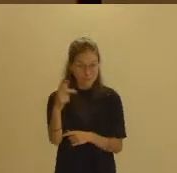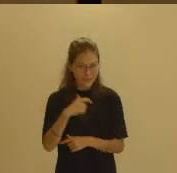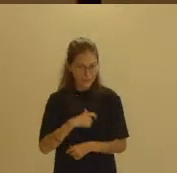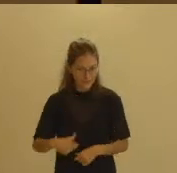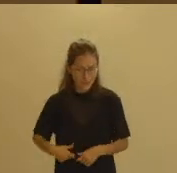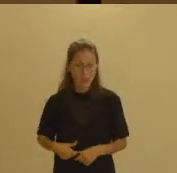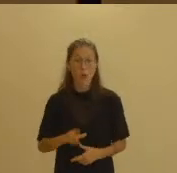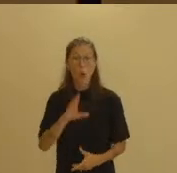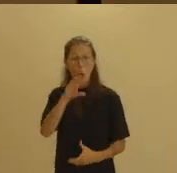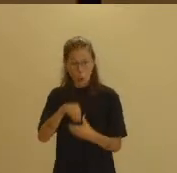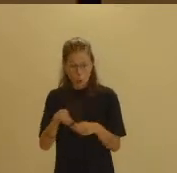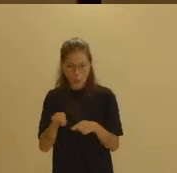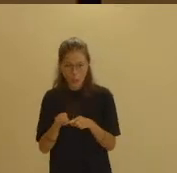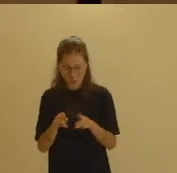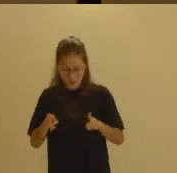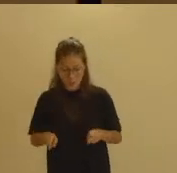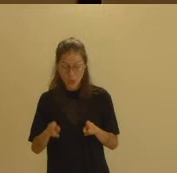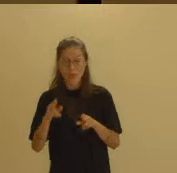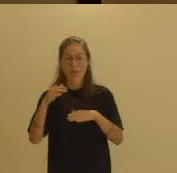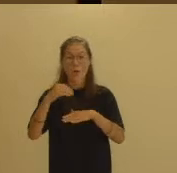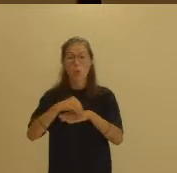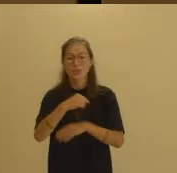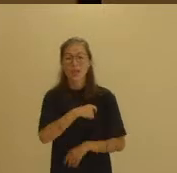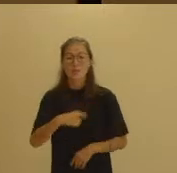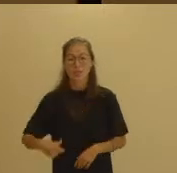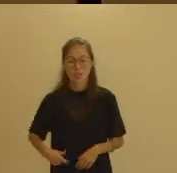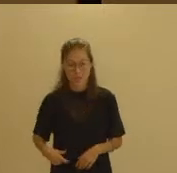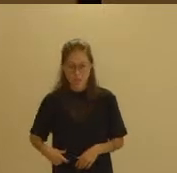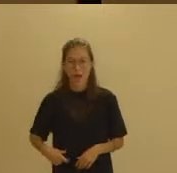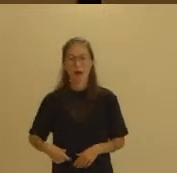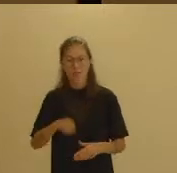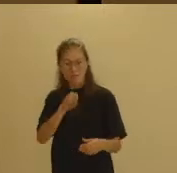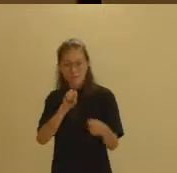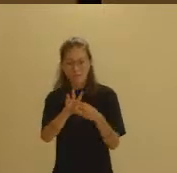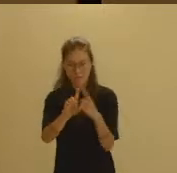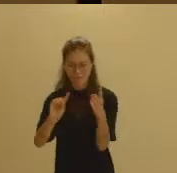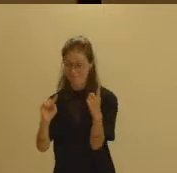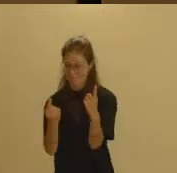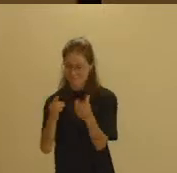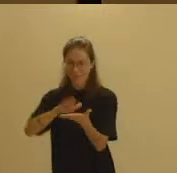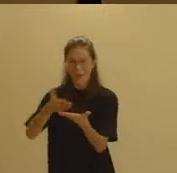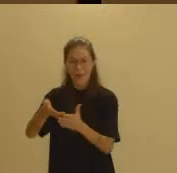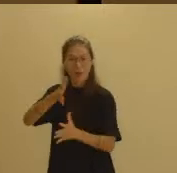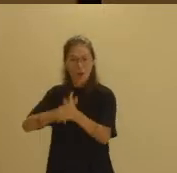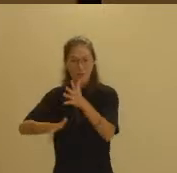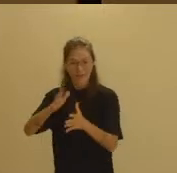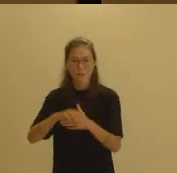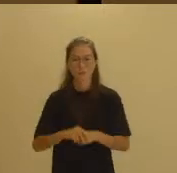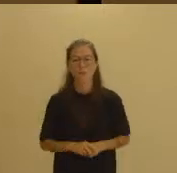conseil municipal seront à partir de ce soir retransmises en langue des signes.